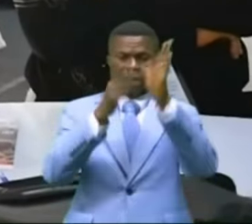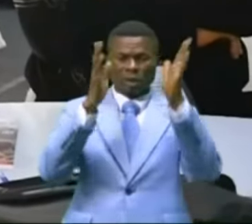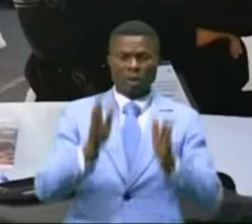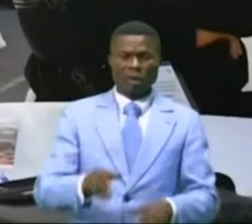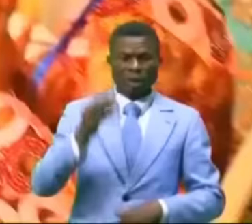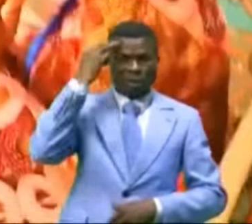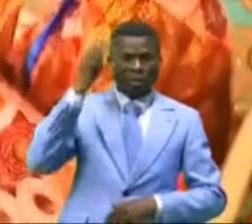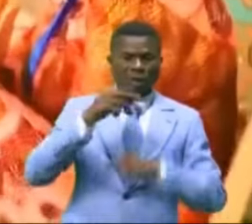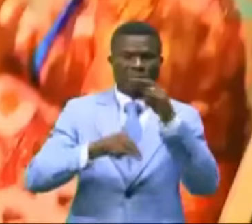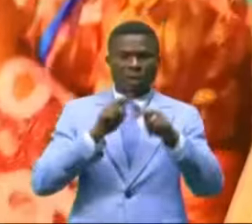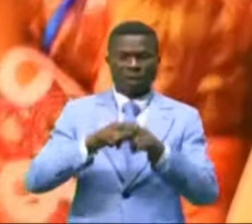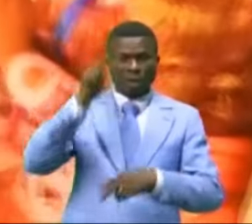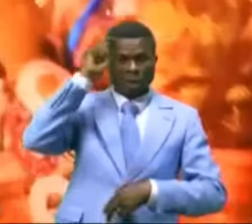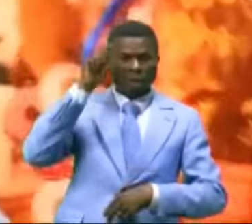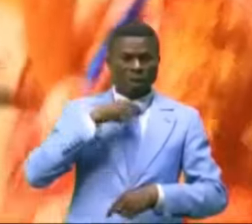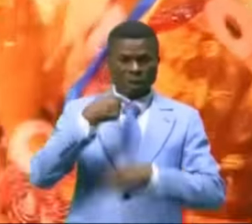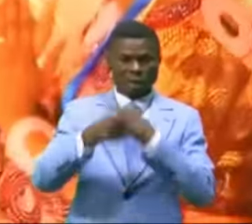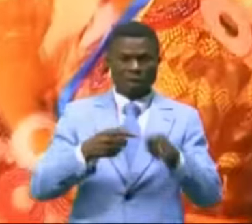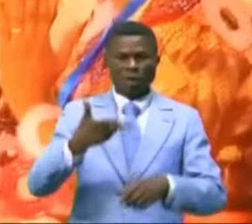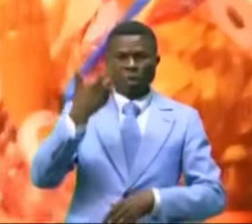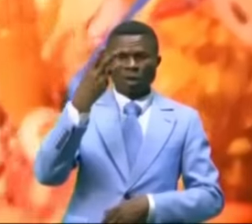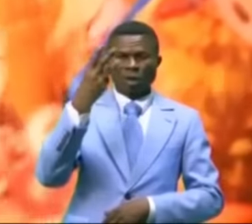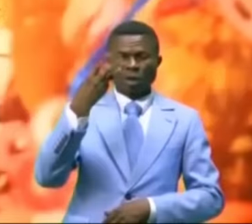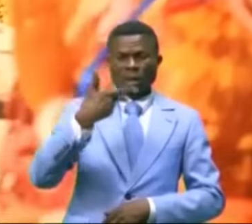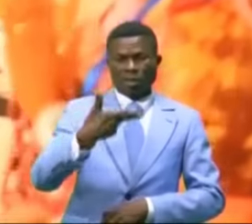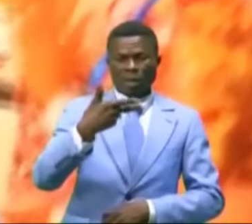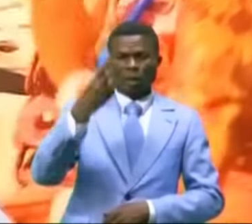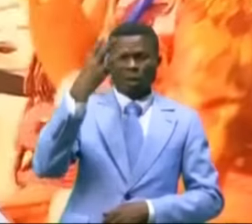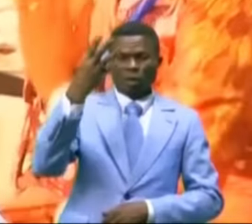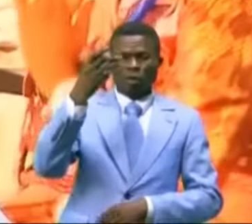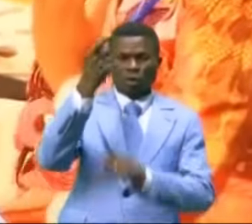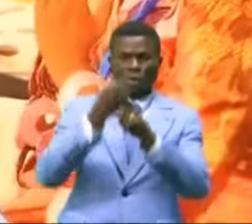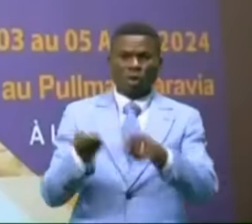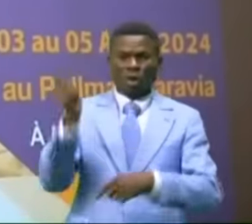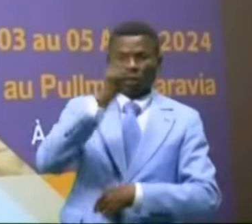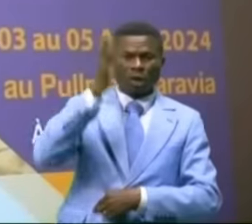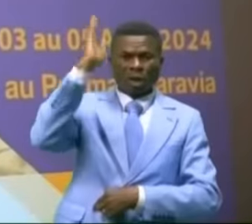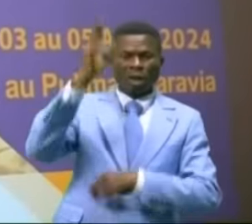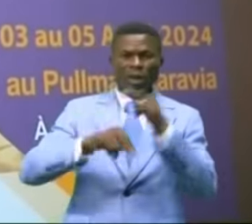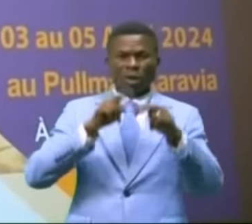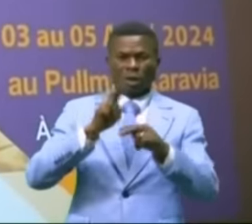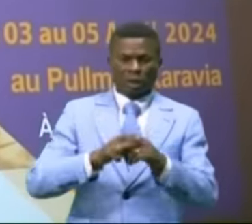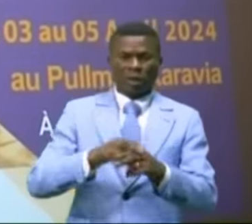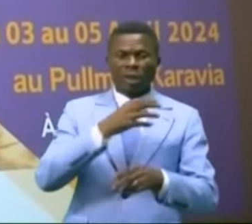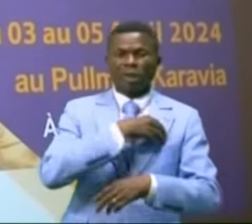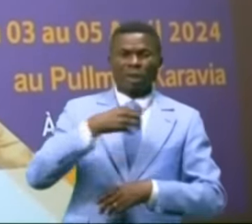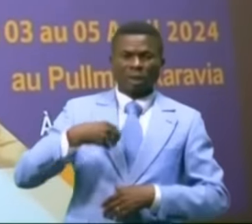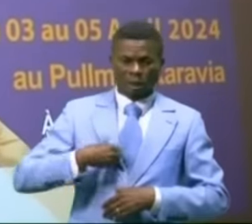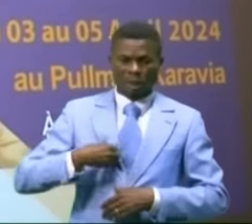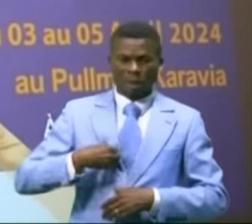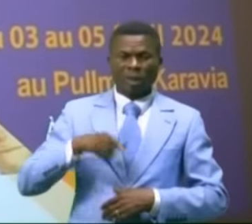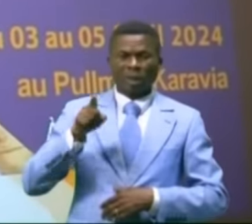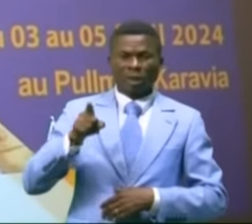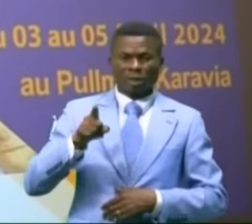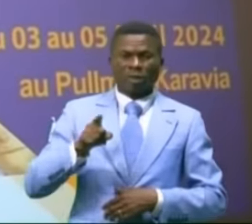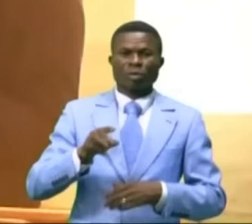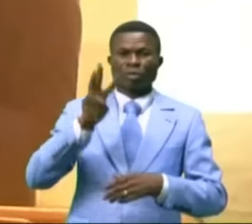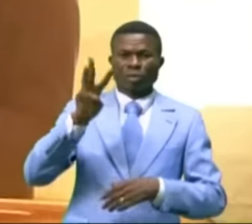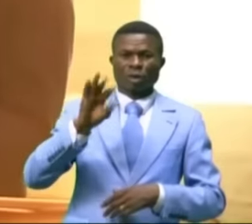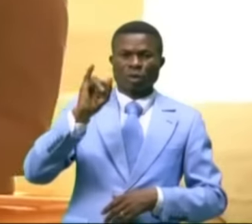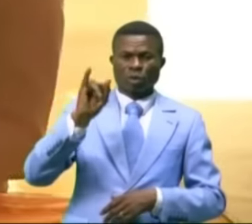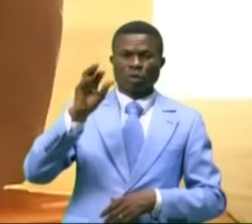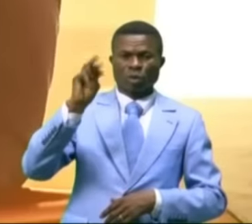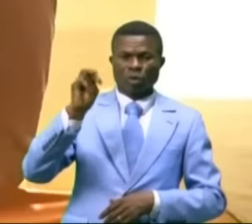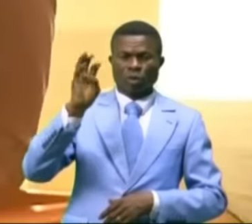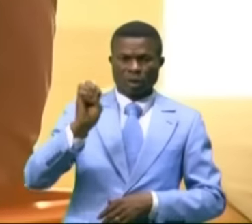ministre nationale du genre a lancé ce mercredi 3 avril 2024 la conférence nationale Women in Mining DRC, WIM DRC,